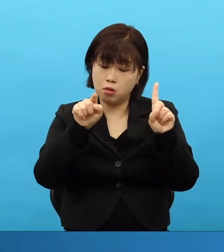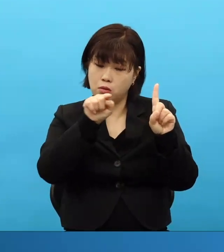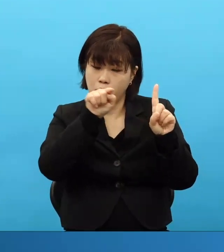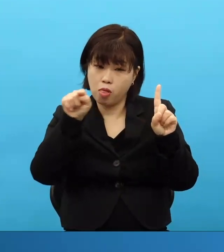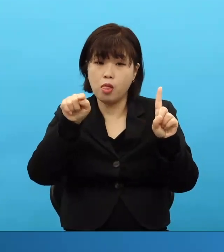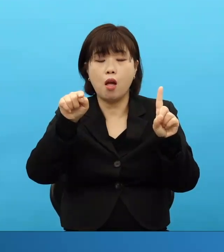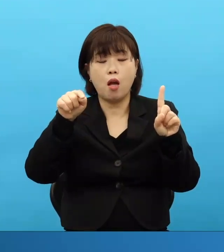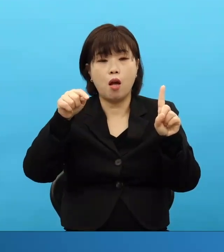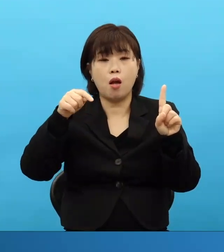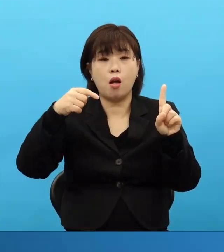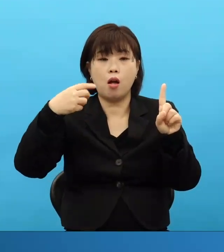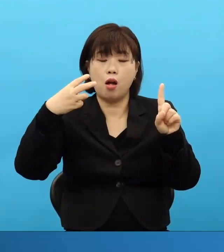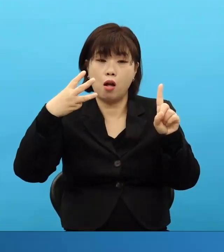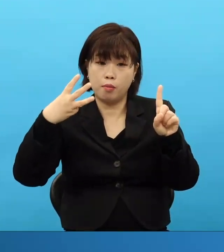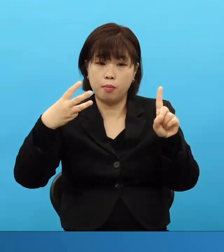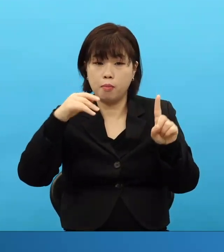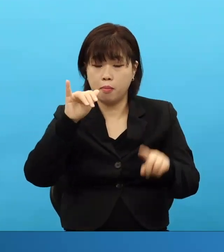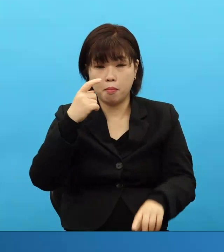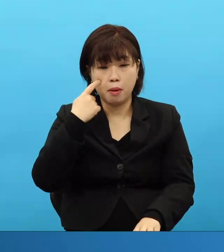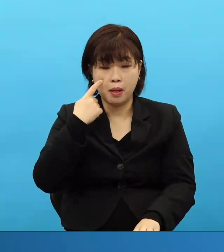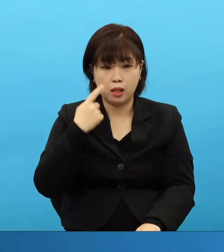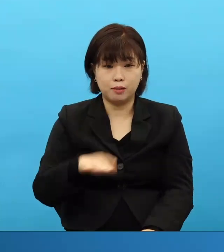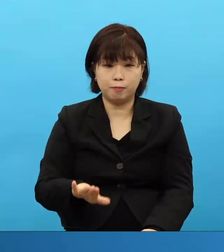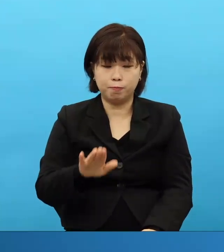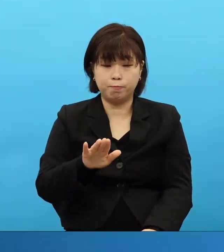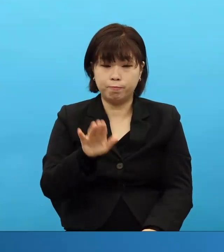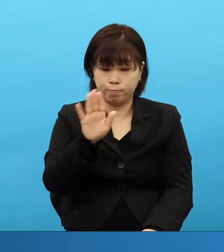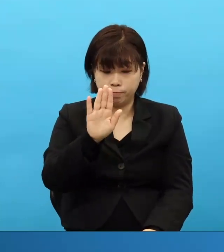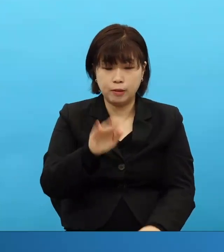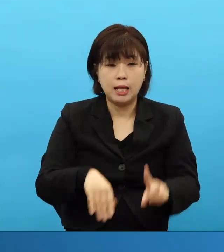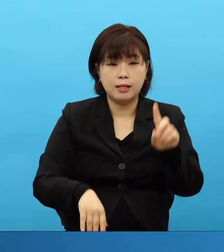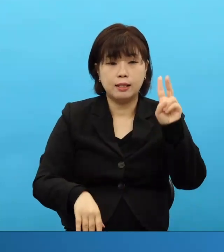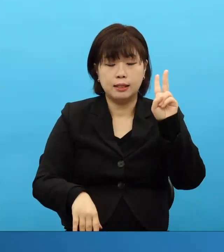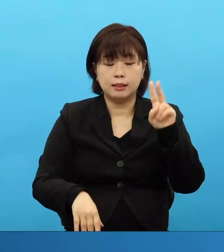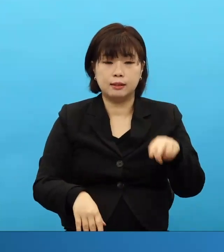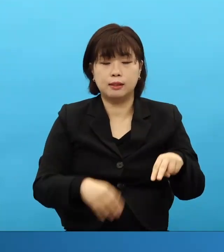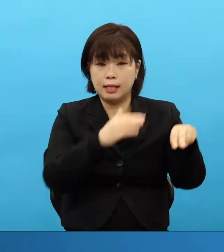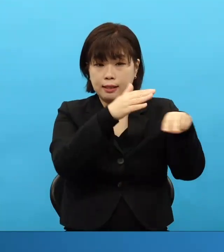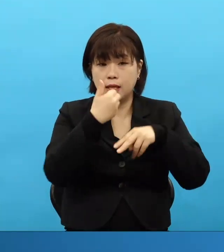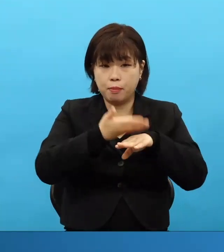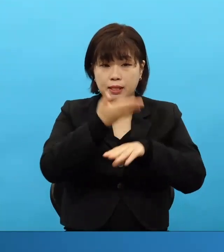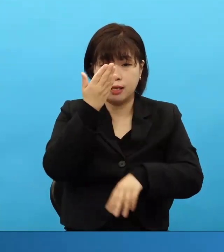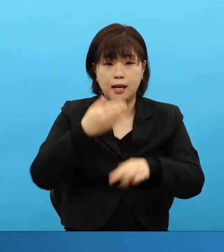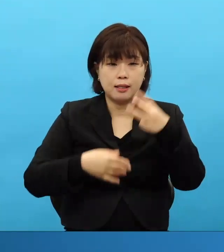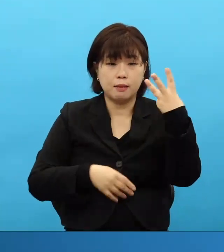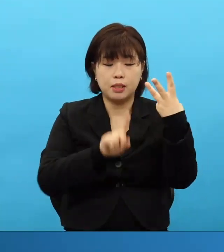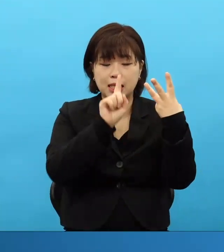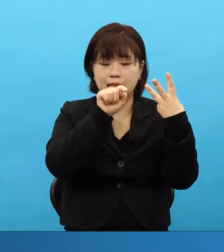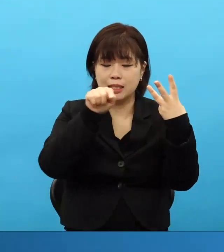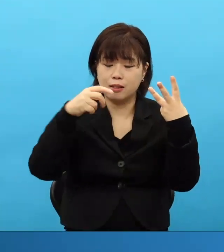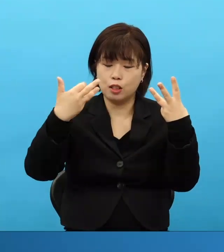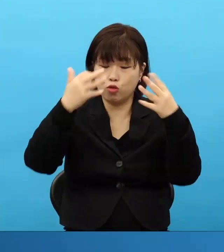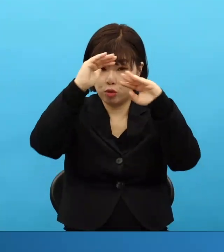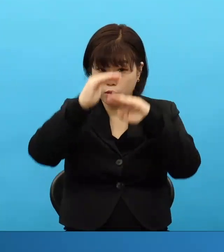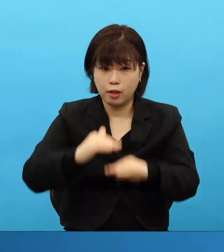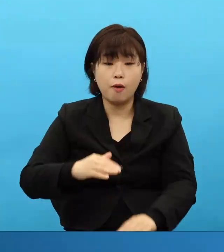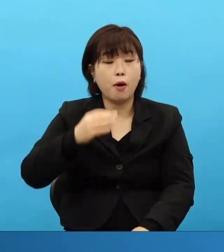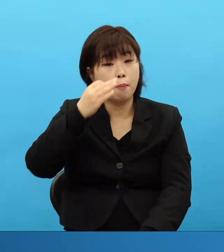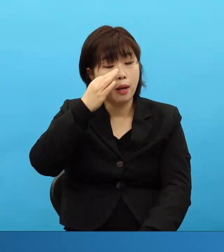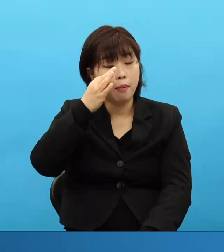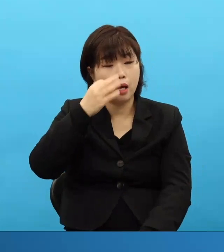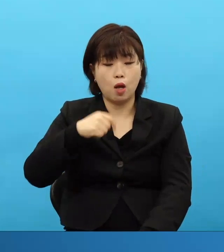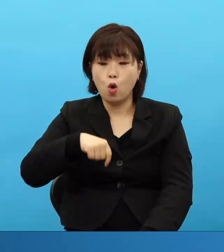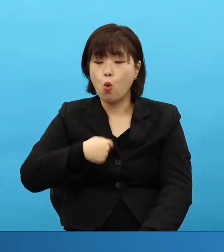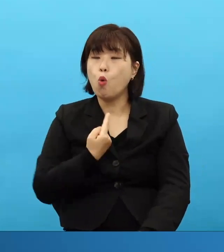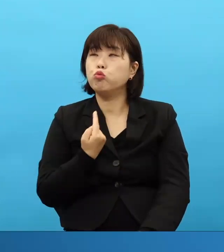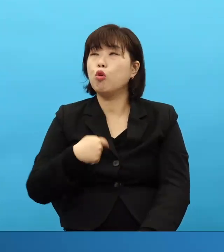TCK. 사무엘상 3장 1절에 19절. 1 Samuel 3, verse 1 through 19. 완전히 그냥 혼자 있다 몰아간 거예요. That he was completely by